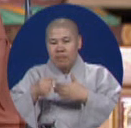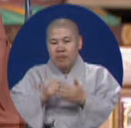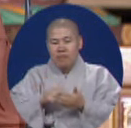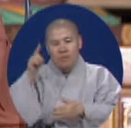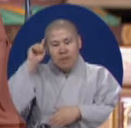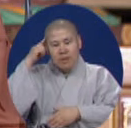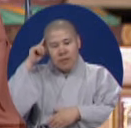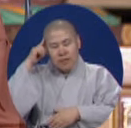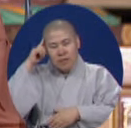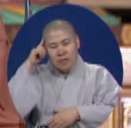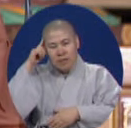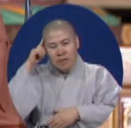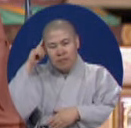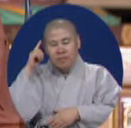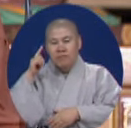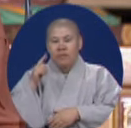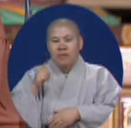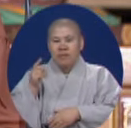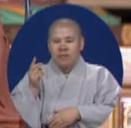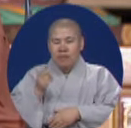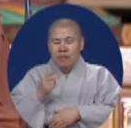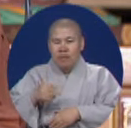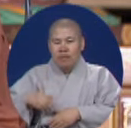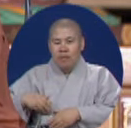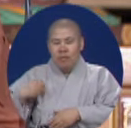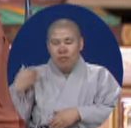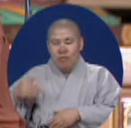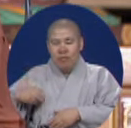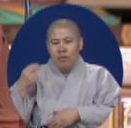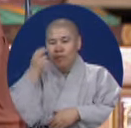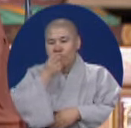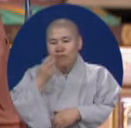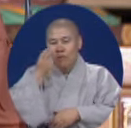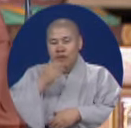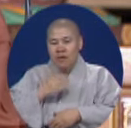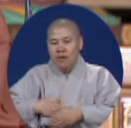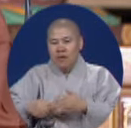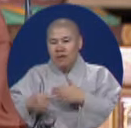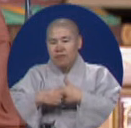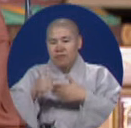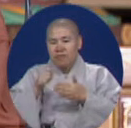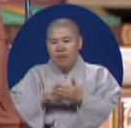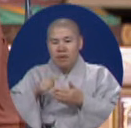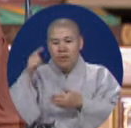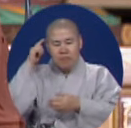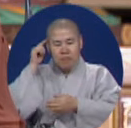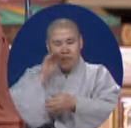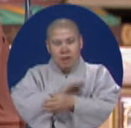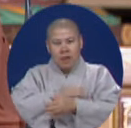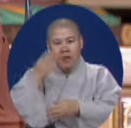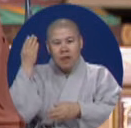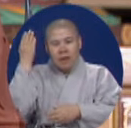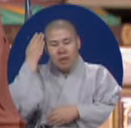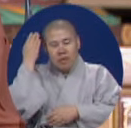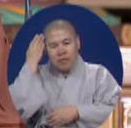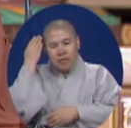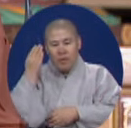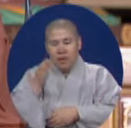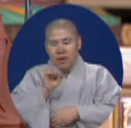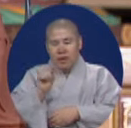생각과 인식이고 모를 줄 아는 마음은 바냐, 보리,